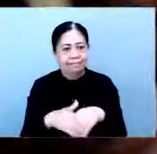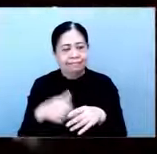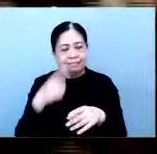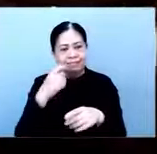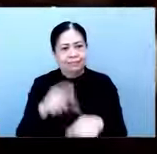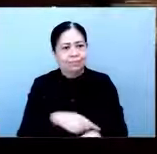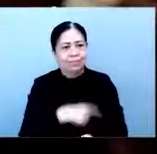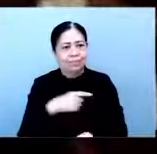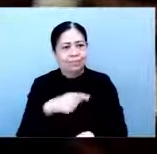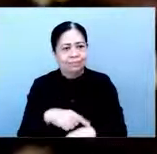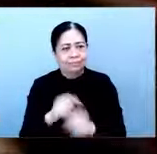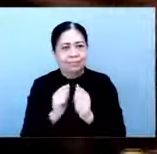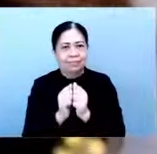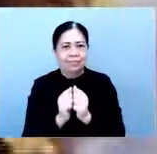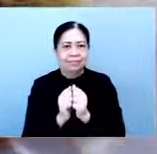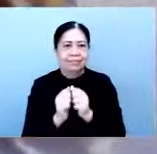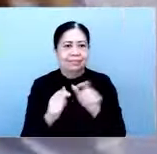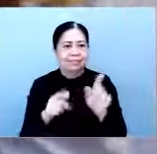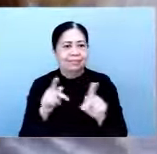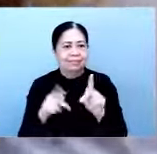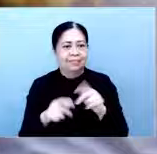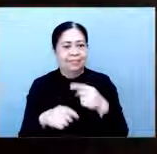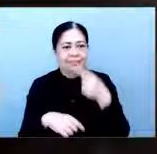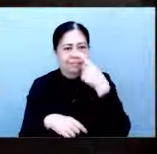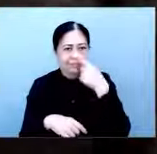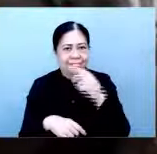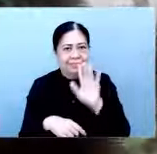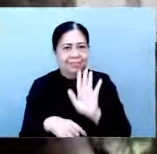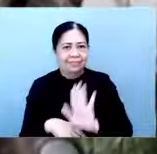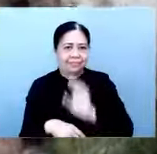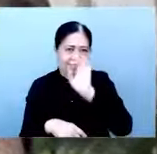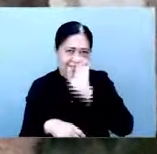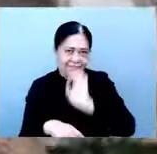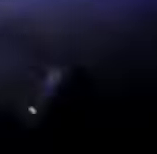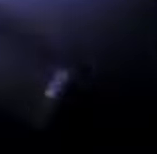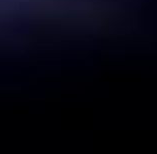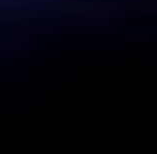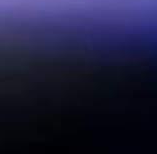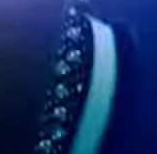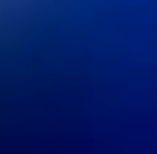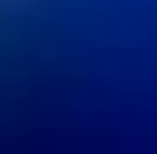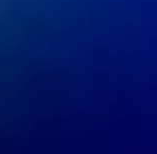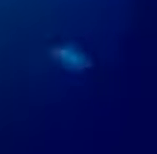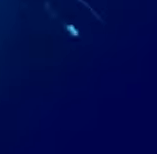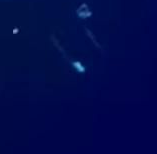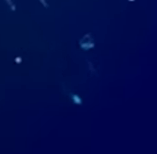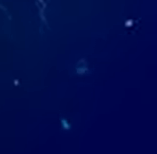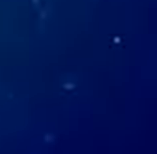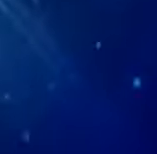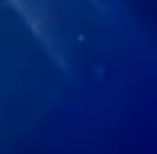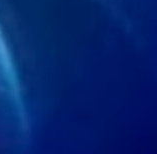matagal nang katuwang sa buhay ng mga taga-Thailand ang mga elepante.